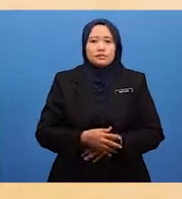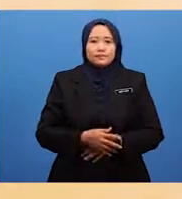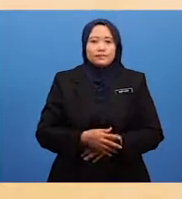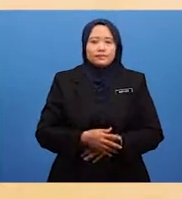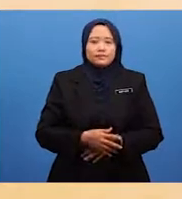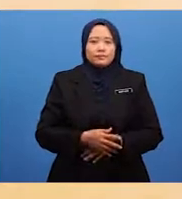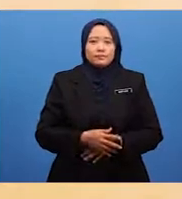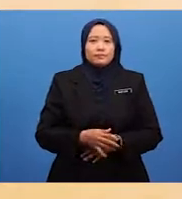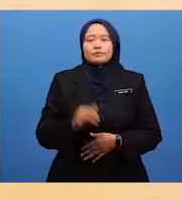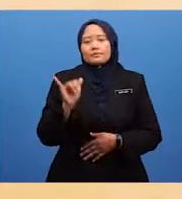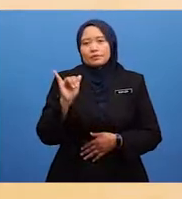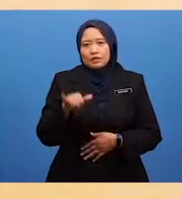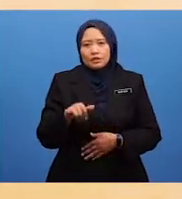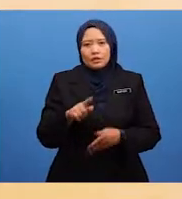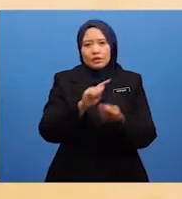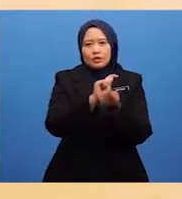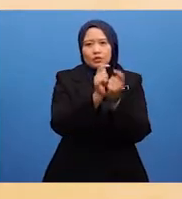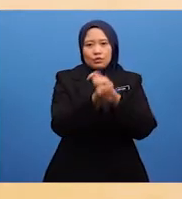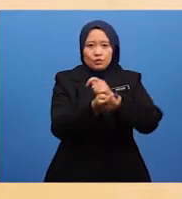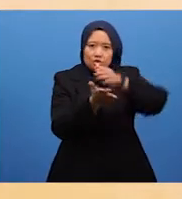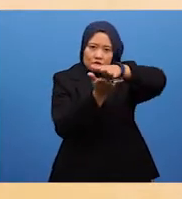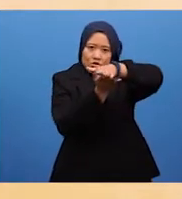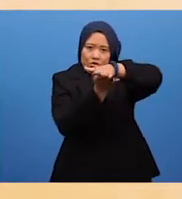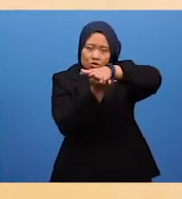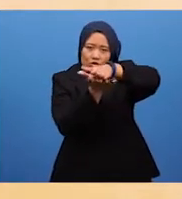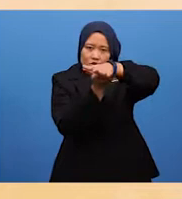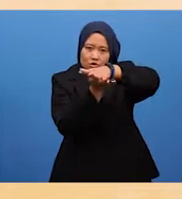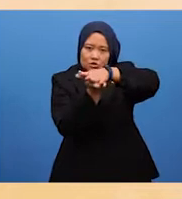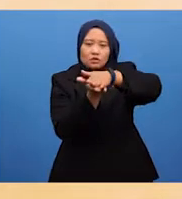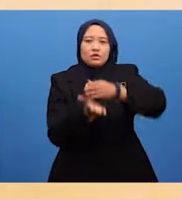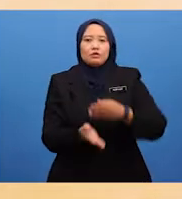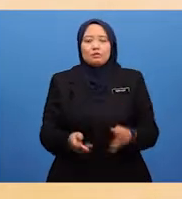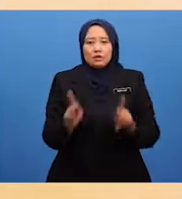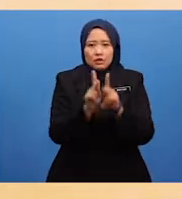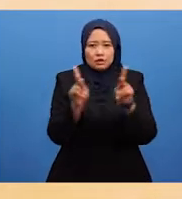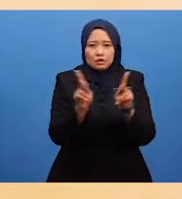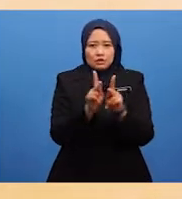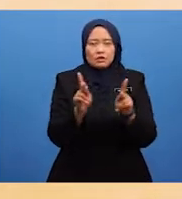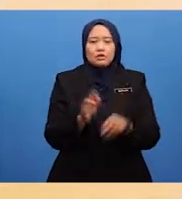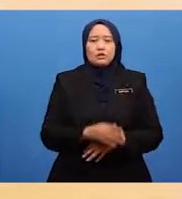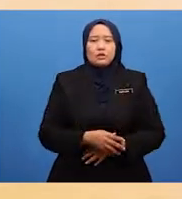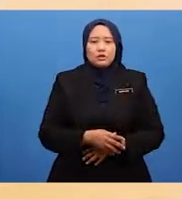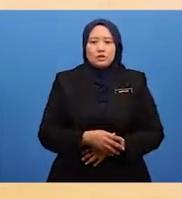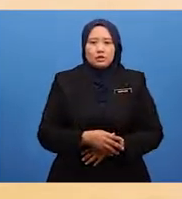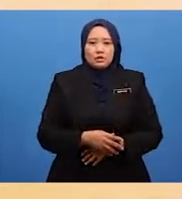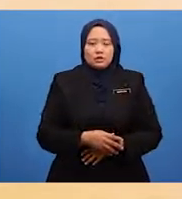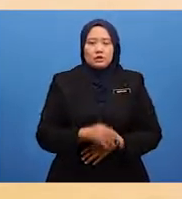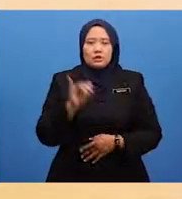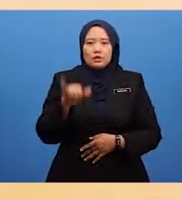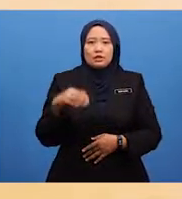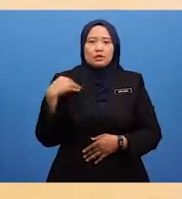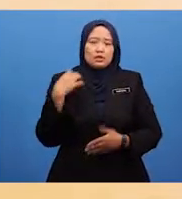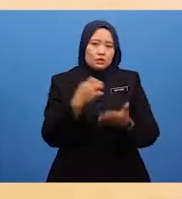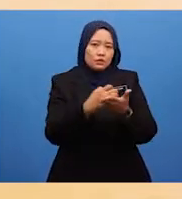Ya, kita boleh menukarkan sahaja selipar atau kasut yang mempunyai corak